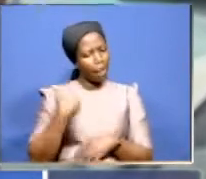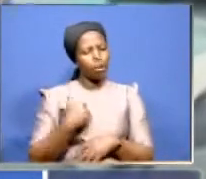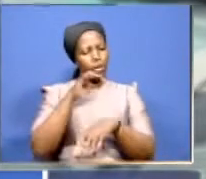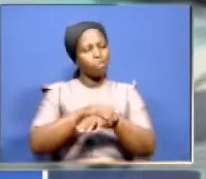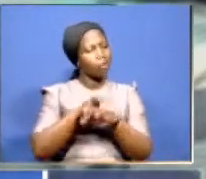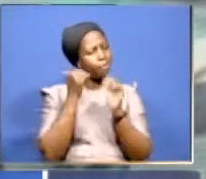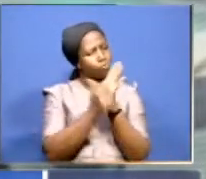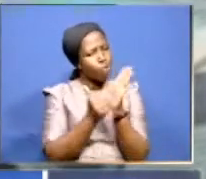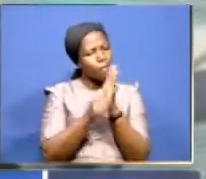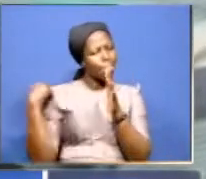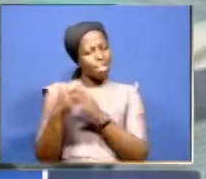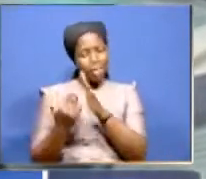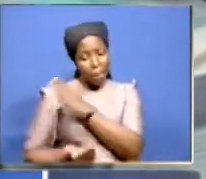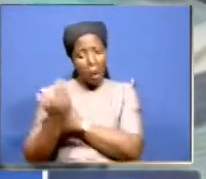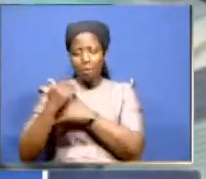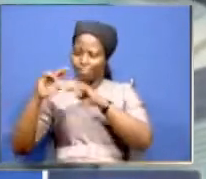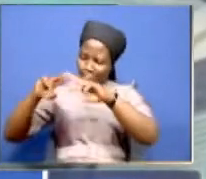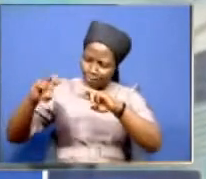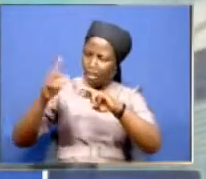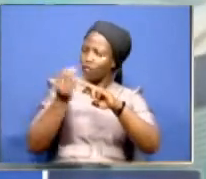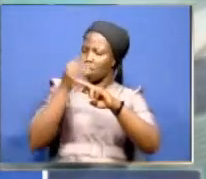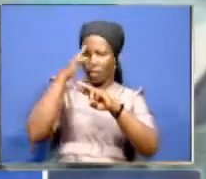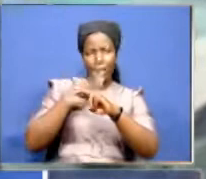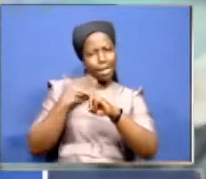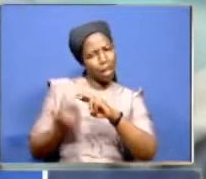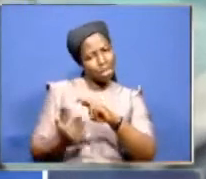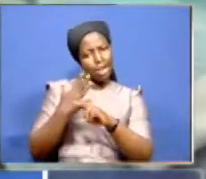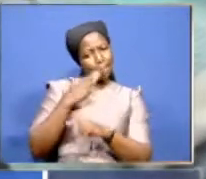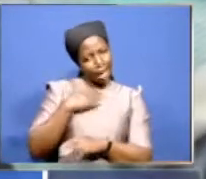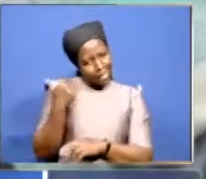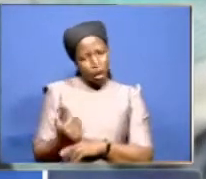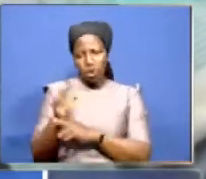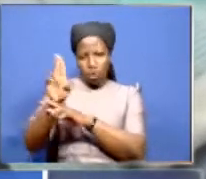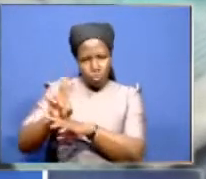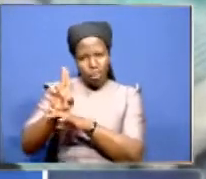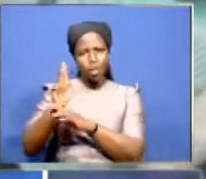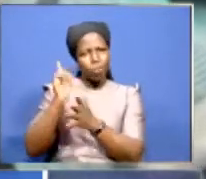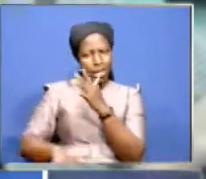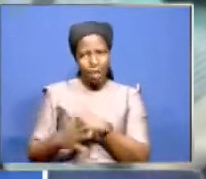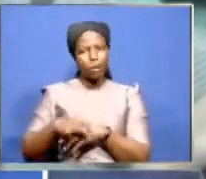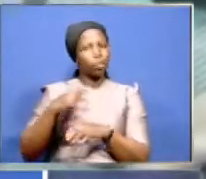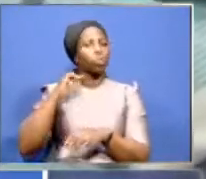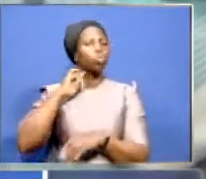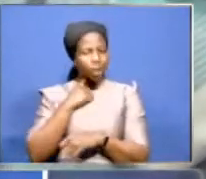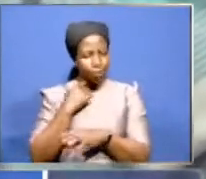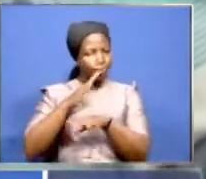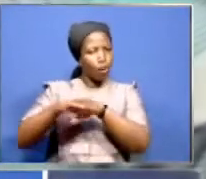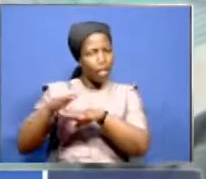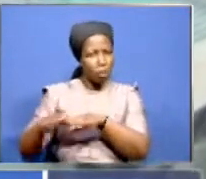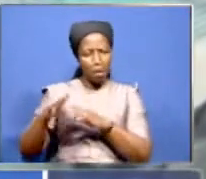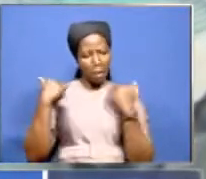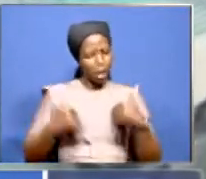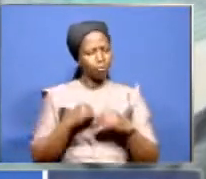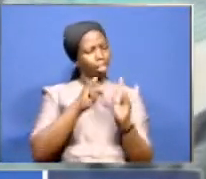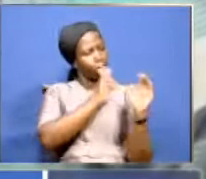natafuta chakula cha mtoto, na mtoto wangu ambaye anaishi naye hatumii chakula kingine isipokuwa wala viazi vitamu, kwa kizungu ni sweet potato. Nimezunguka mpaka hapa ndo